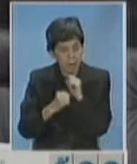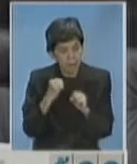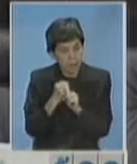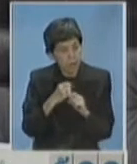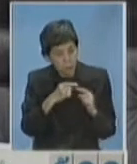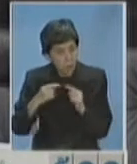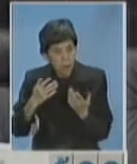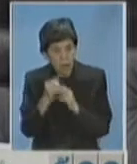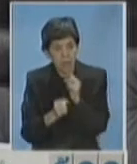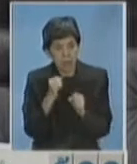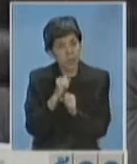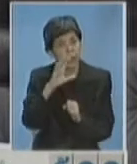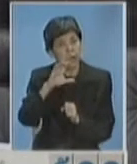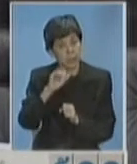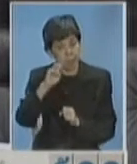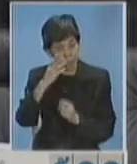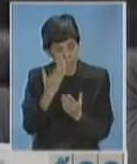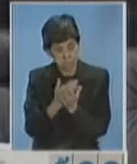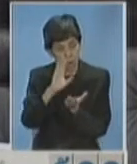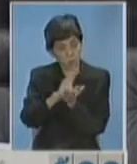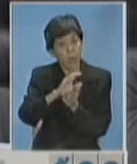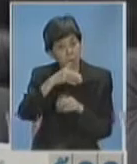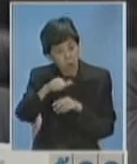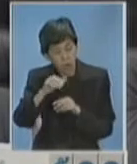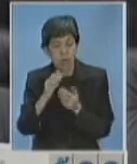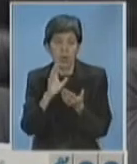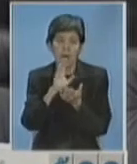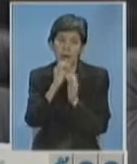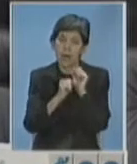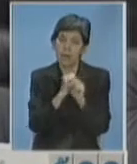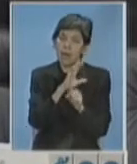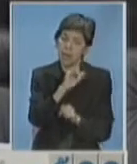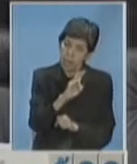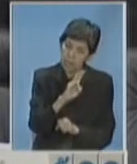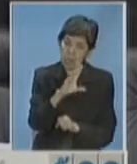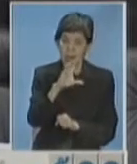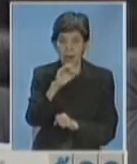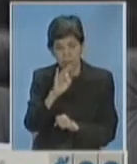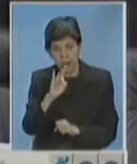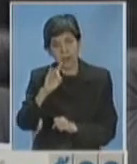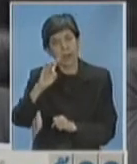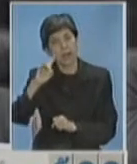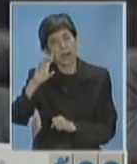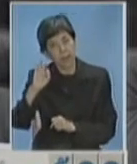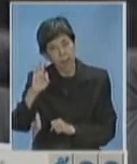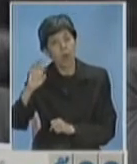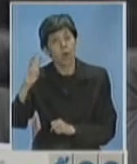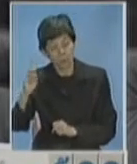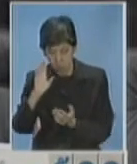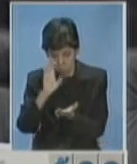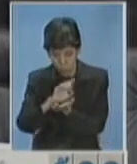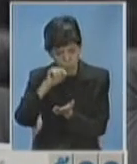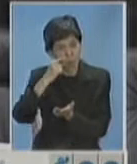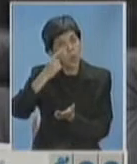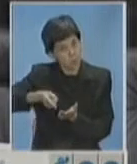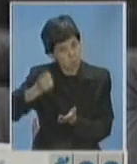าเช่นปี56เนี่ยใช้เงินนอกงบประมาณแล้วปี57 58 5960ก็มาขออยู่ในงบประมาณปก